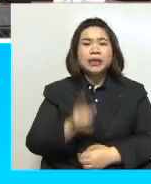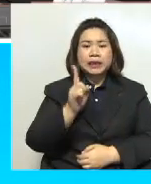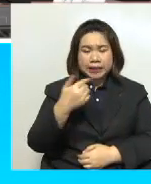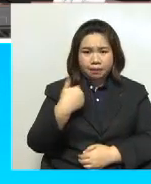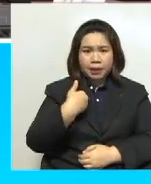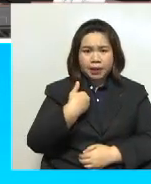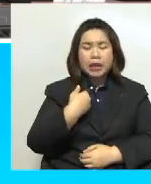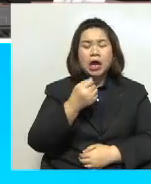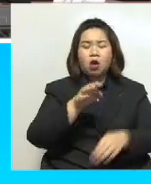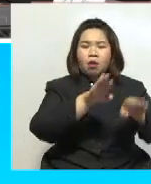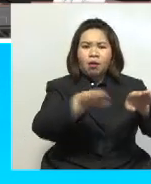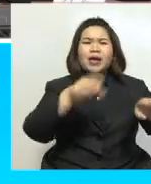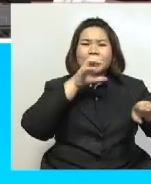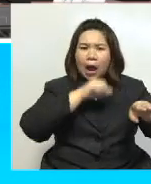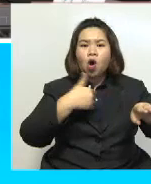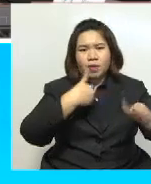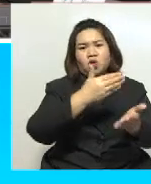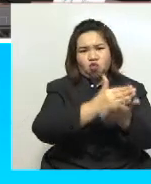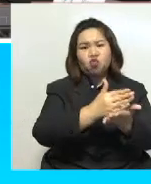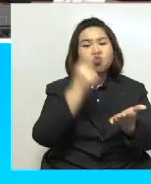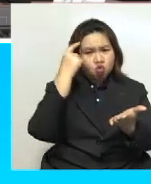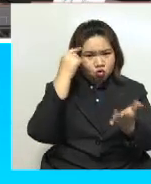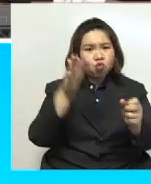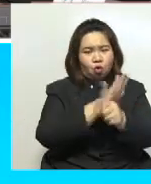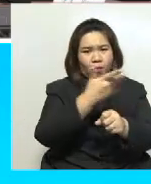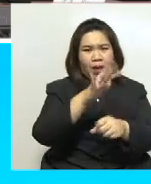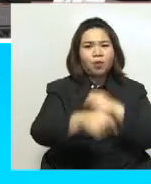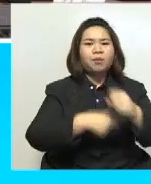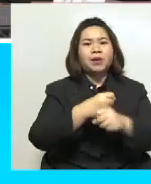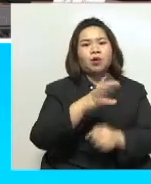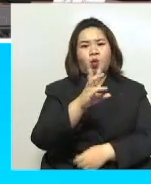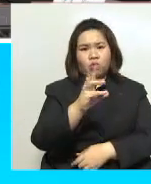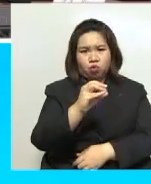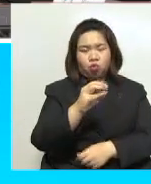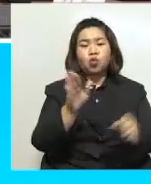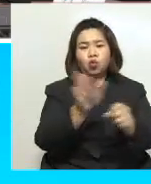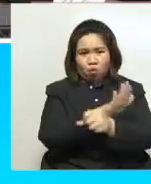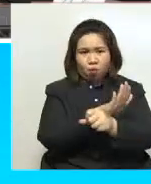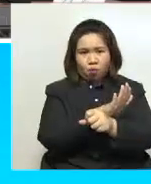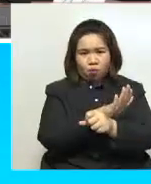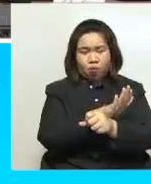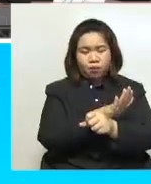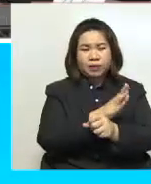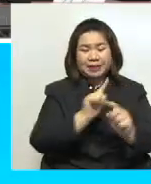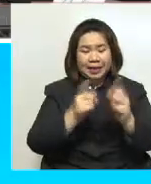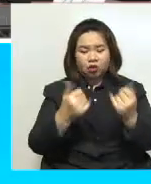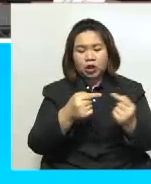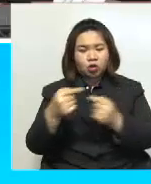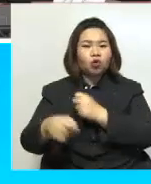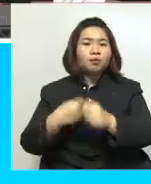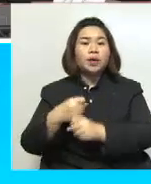นี่ยเขาหยุดวิ่งไปแล้วเพราะเนื่องจากว่าเขาคงกำหนดตั้งแต่ปี60แล้วก็ปีนี้ปี61แล้ว